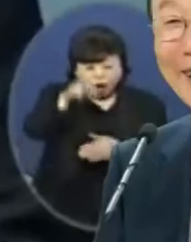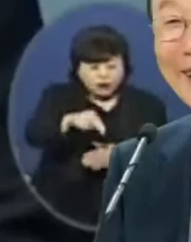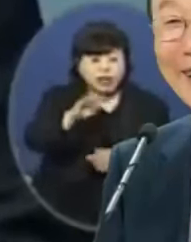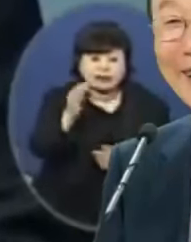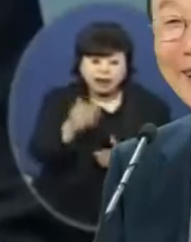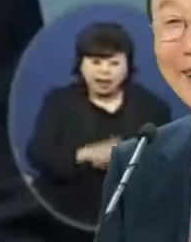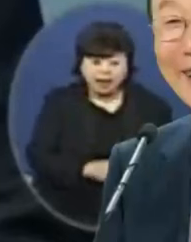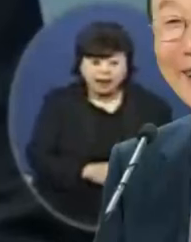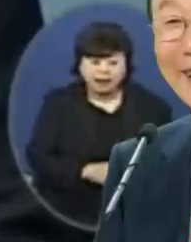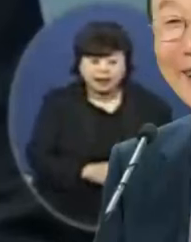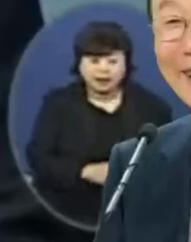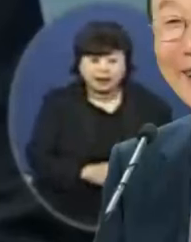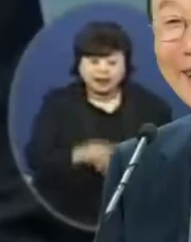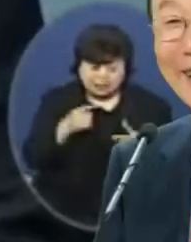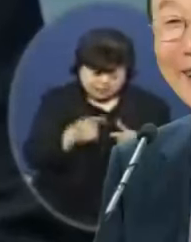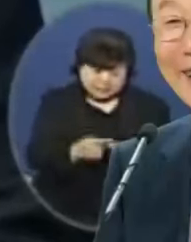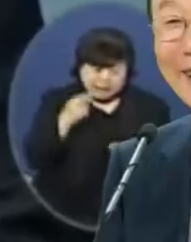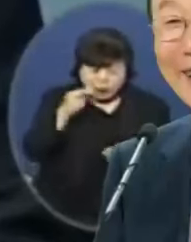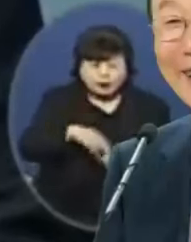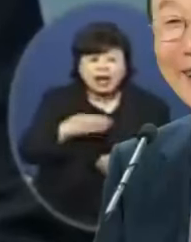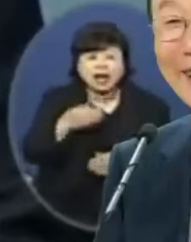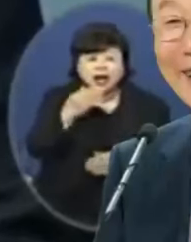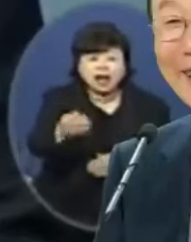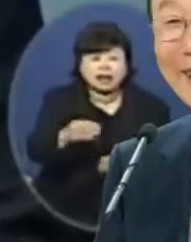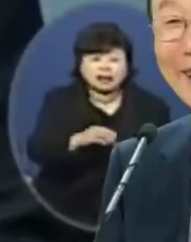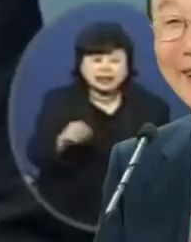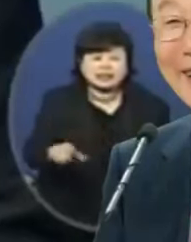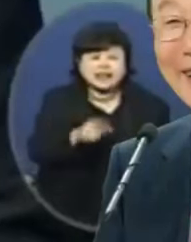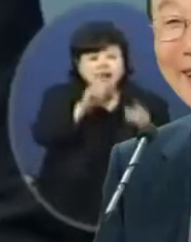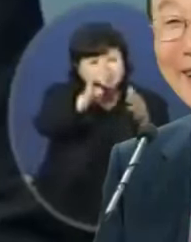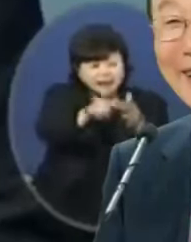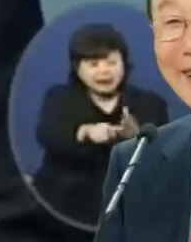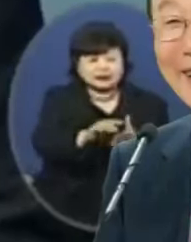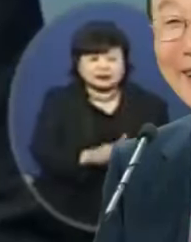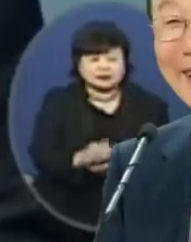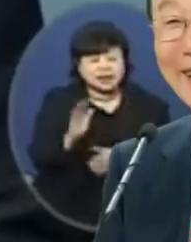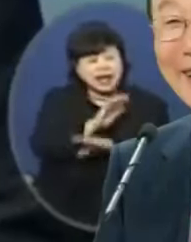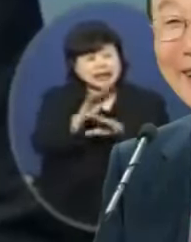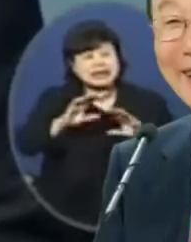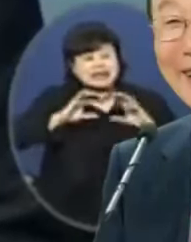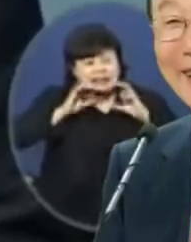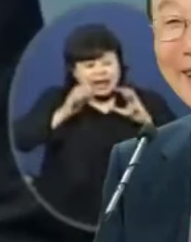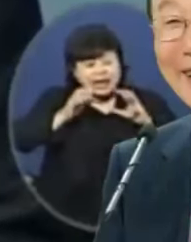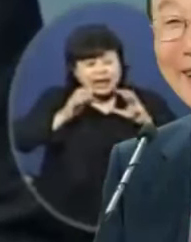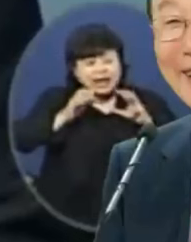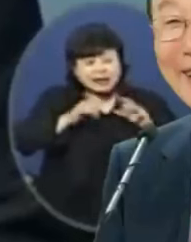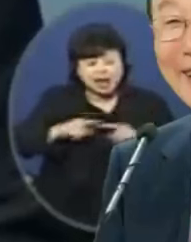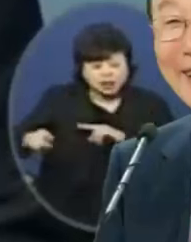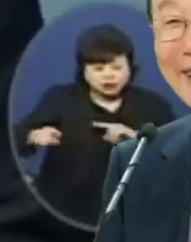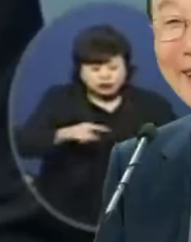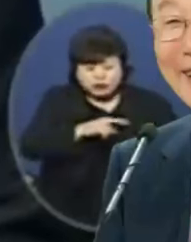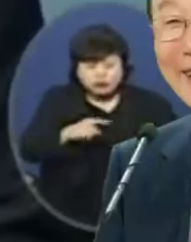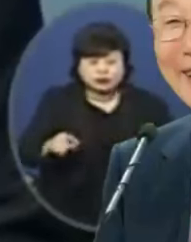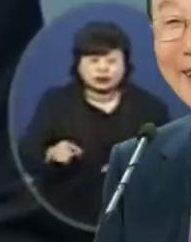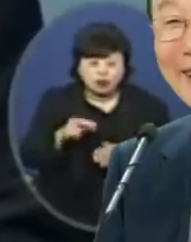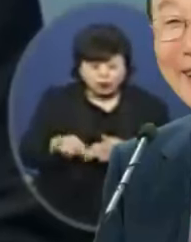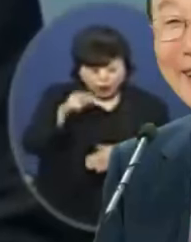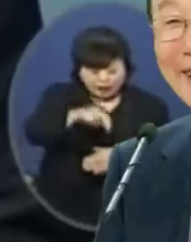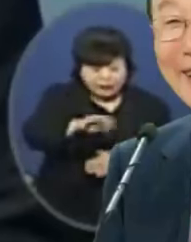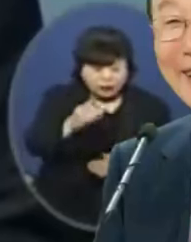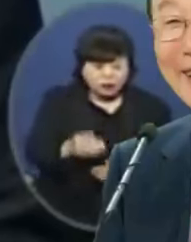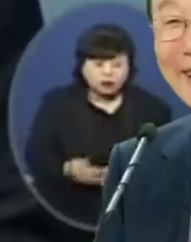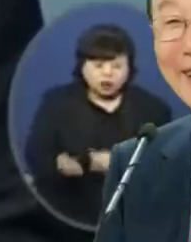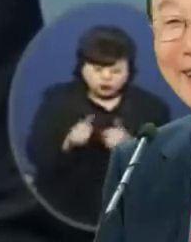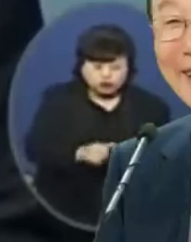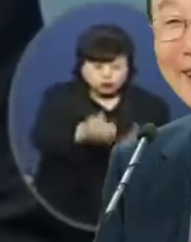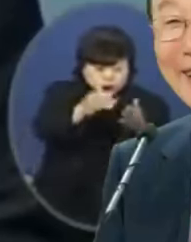되는 것입니다. 1차 요단강은 우리 이 땅에 살면서 하늘나라를 누리고 사는 요단강을 건너가야 되는 것이고